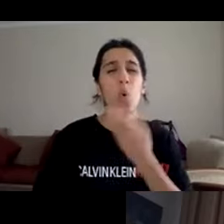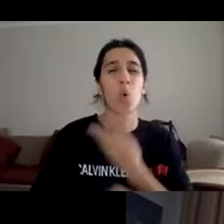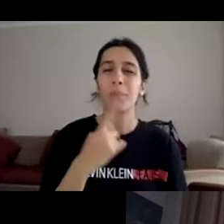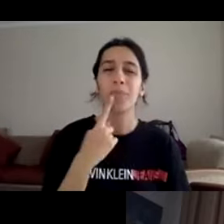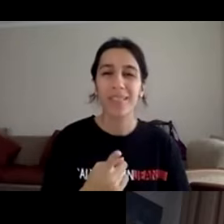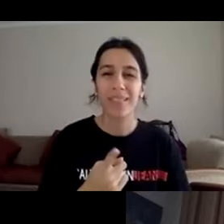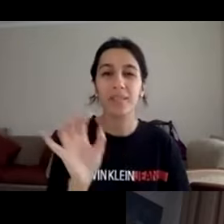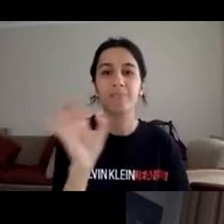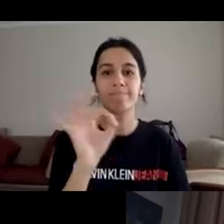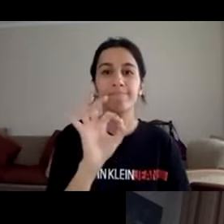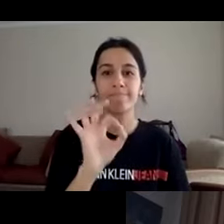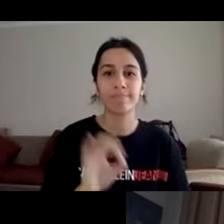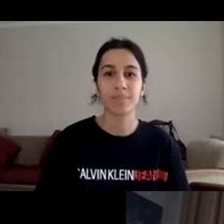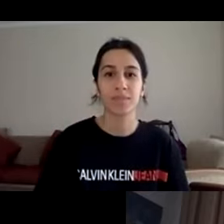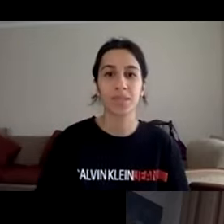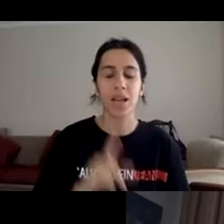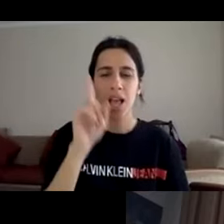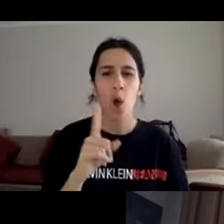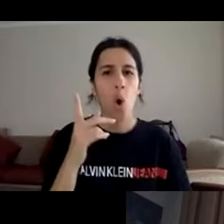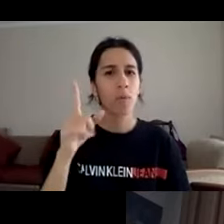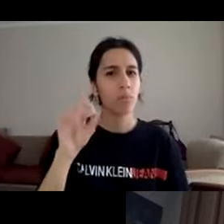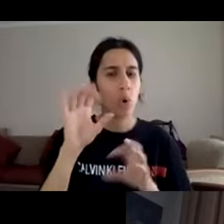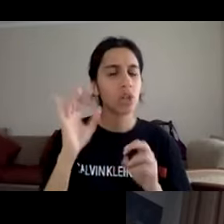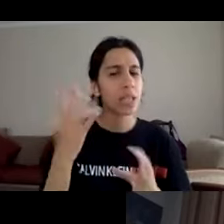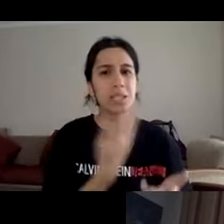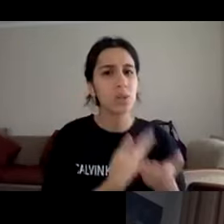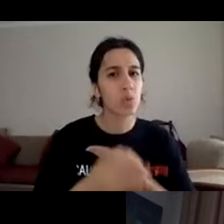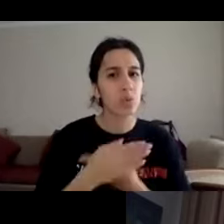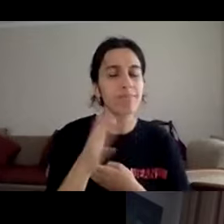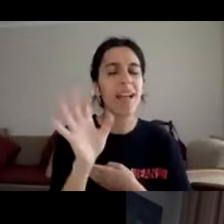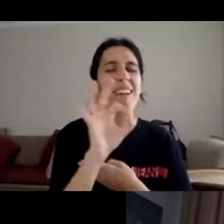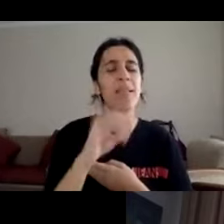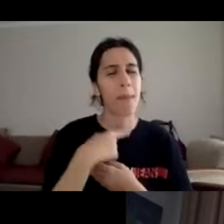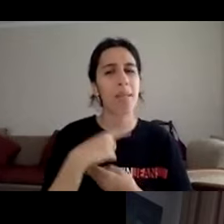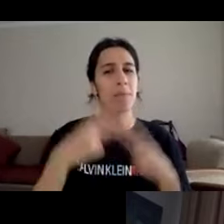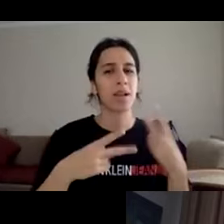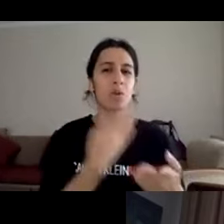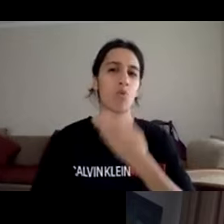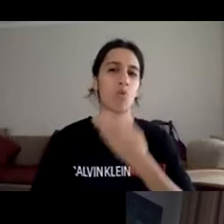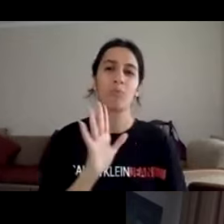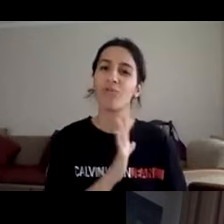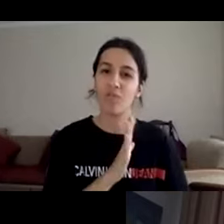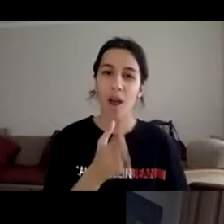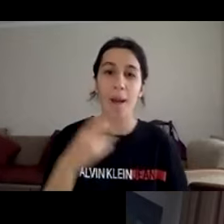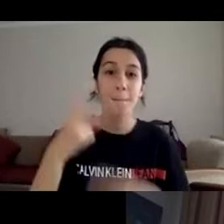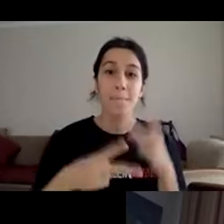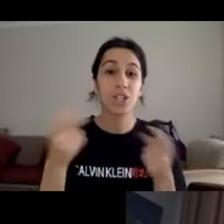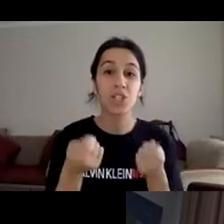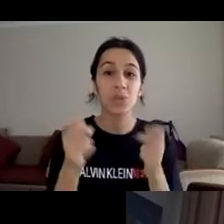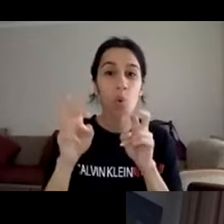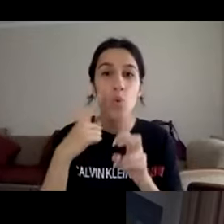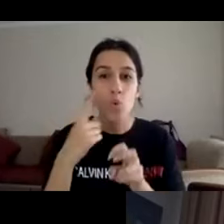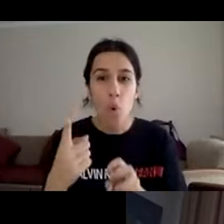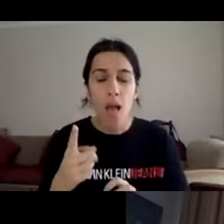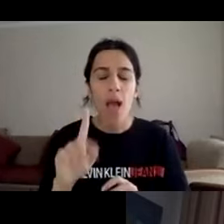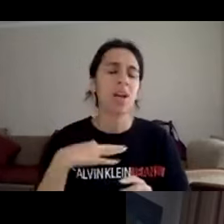için düşündüm hoca nasıl yorulur diye. Sonra kendimi düşündüm. Evet, benim de yorulduğum şeyler var. Bazen çalıştığım konuda hiçbir kelime